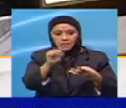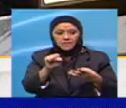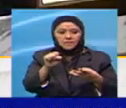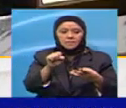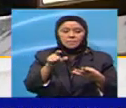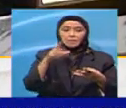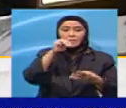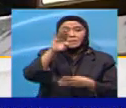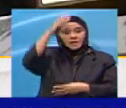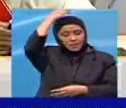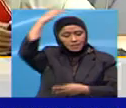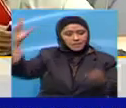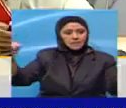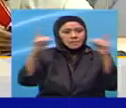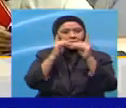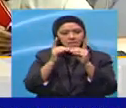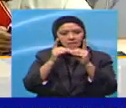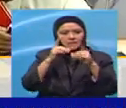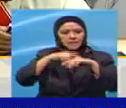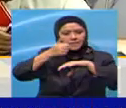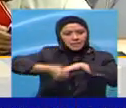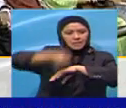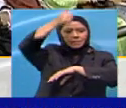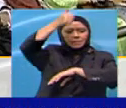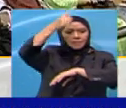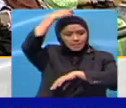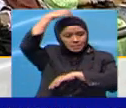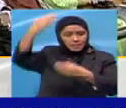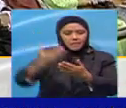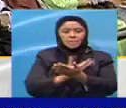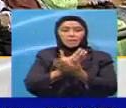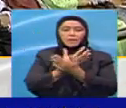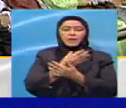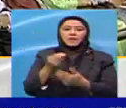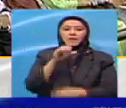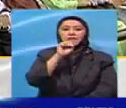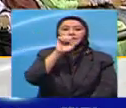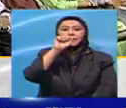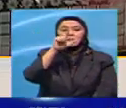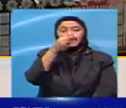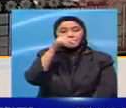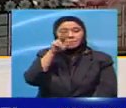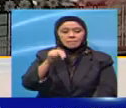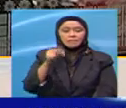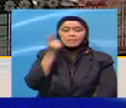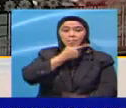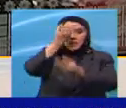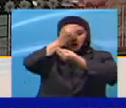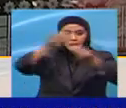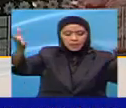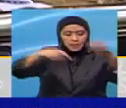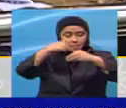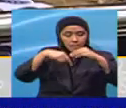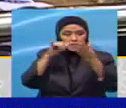turut bertemu dengan pesuruhjaya pas Selangor yang baharu sehin Muhyi enggan mendedahkan hasil pertemuan itu Datuk Seri azmin berkata ia akan